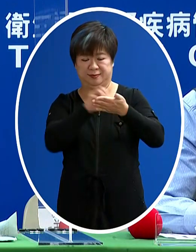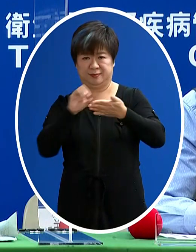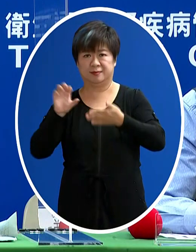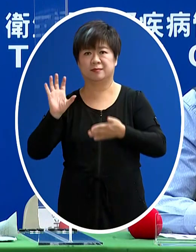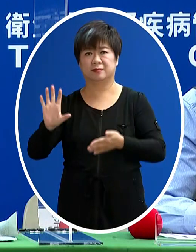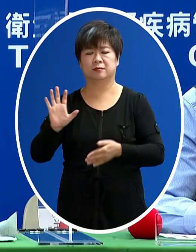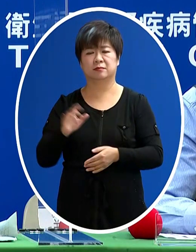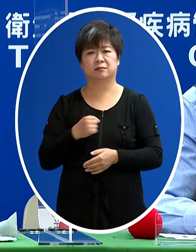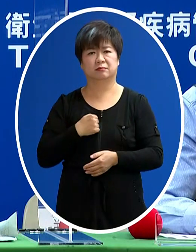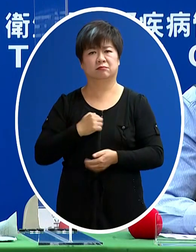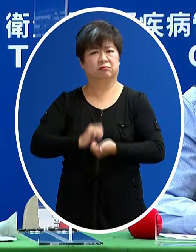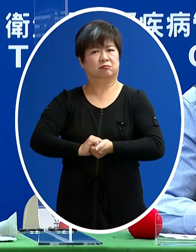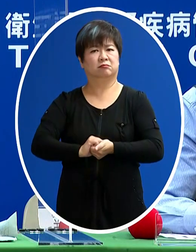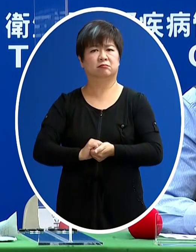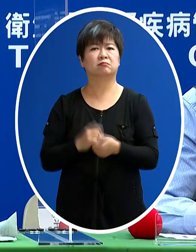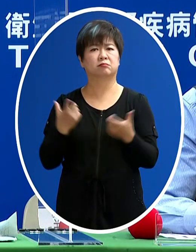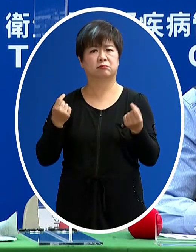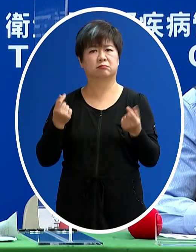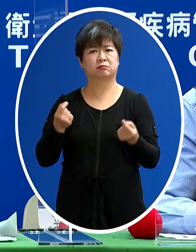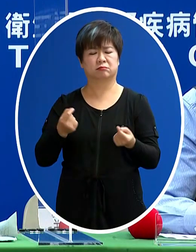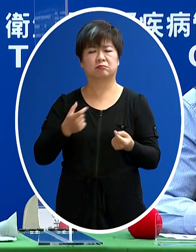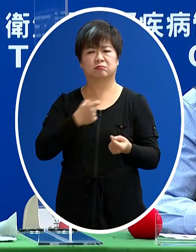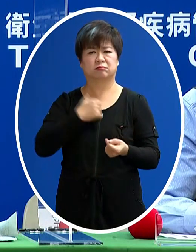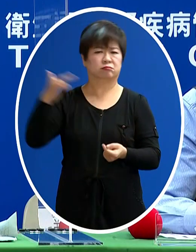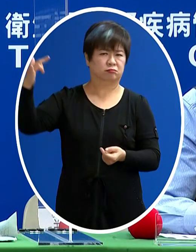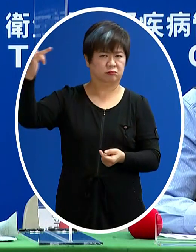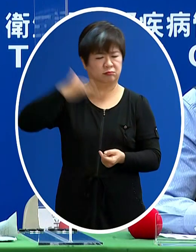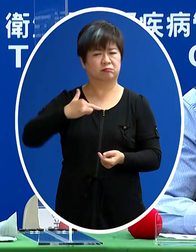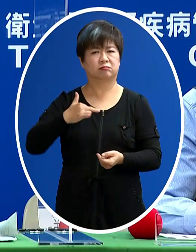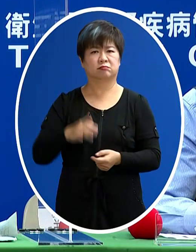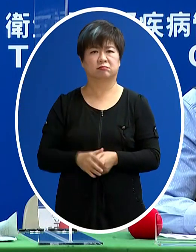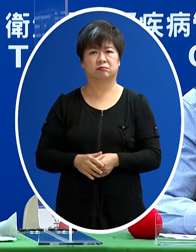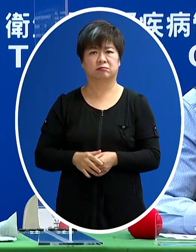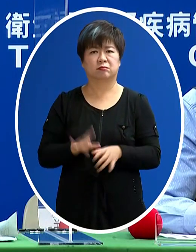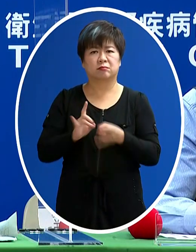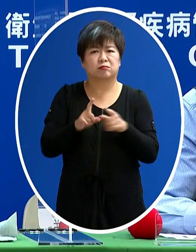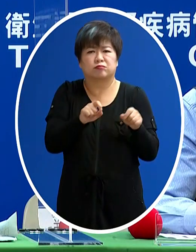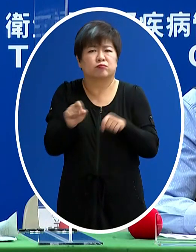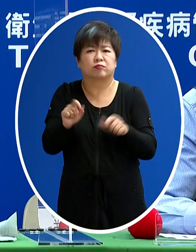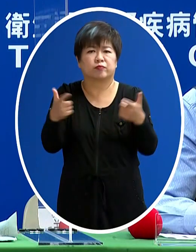们也是毅然决然的决定让它进口，所以绝对没有拖延之说了。